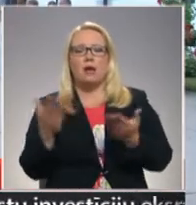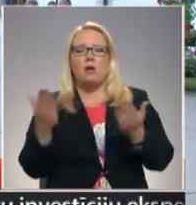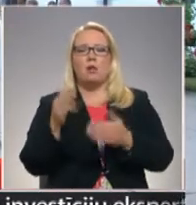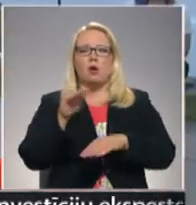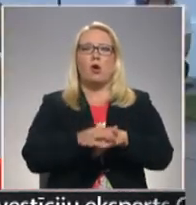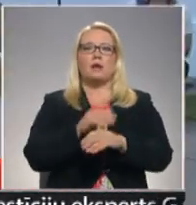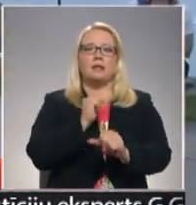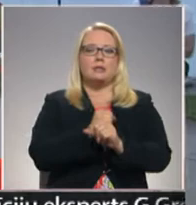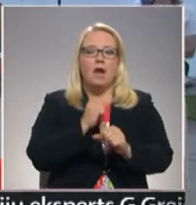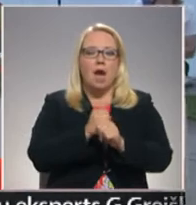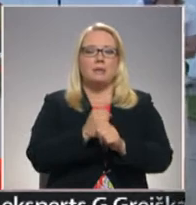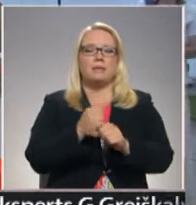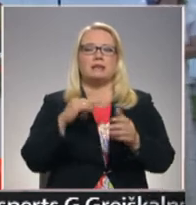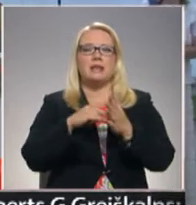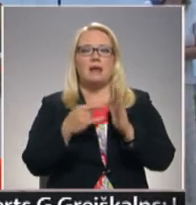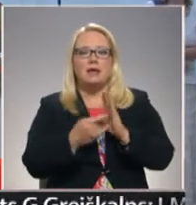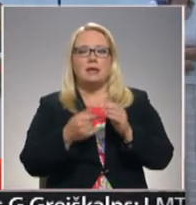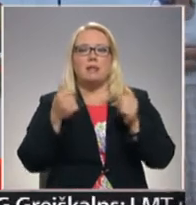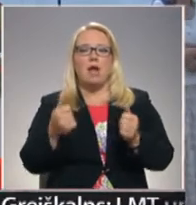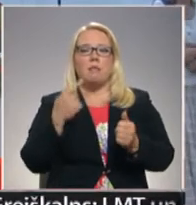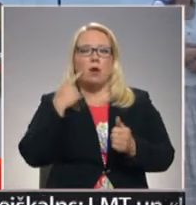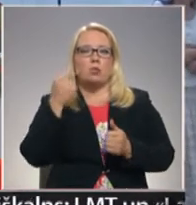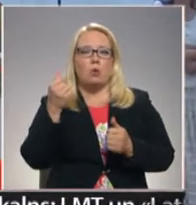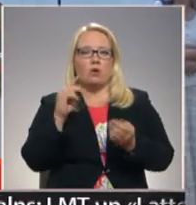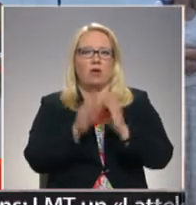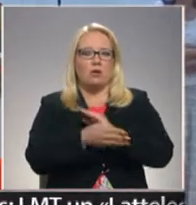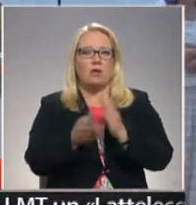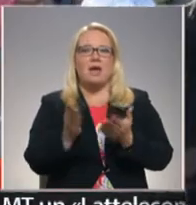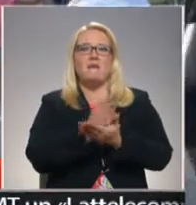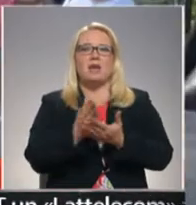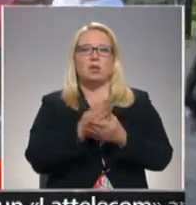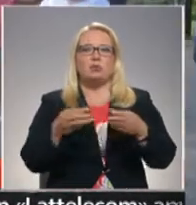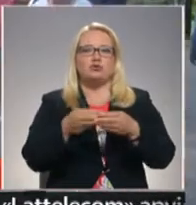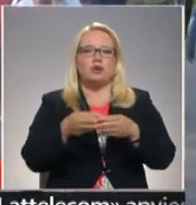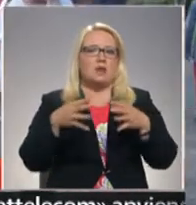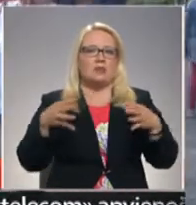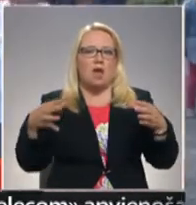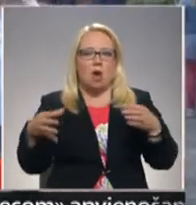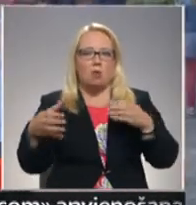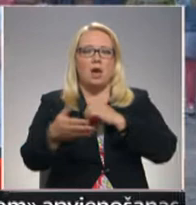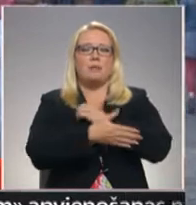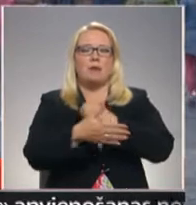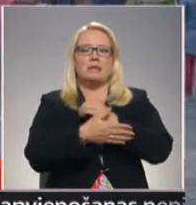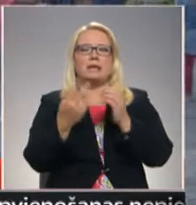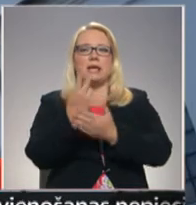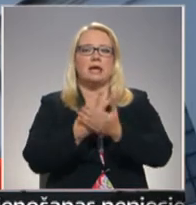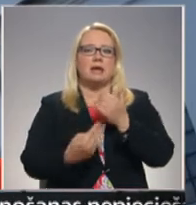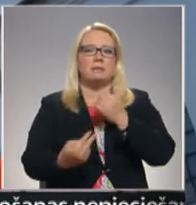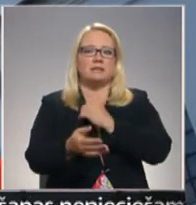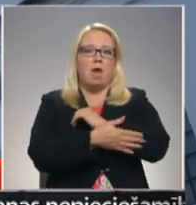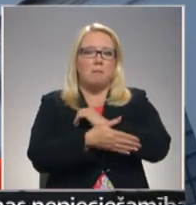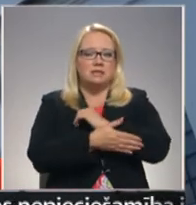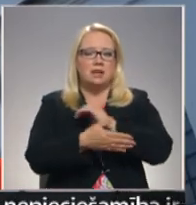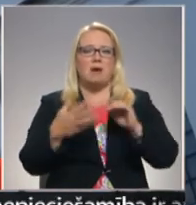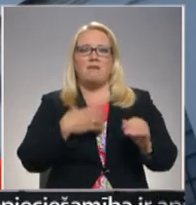stratēģija, laba nodokļu reforma, vidusšķira mums neaug, nabadzīgie grims nabadzībā,